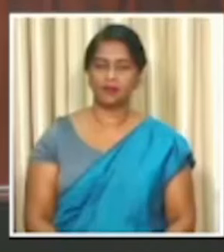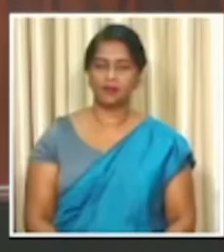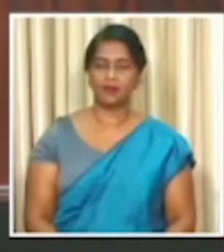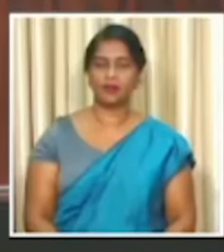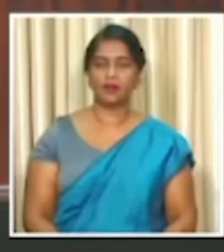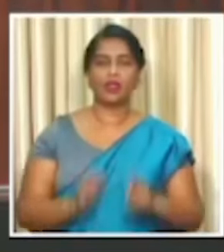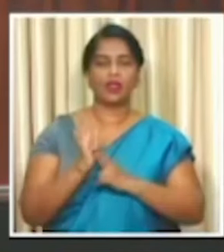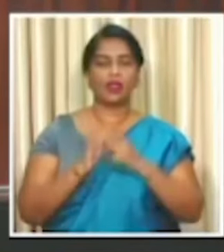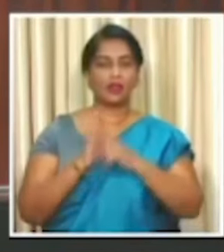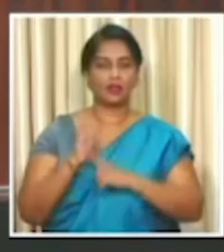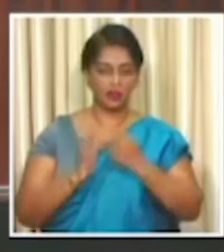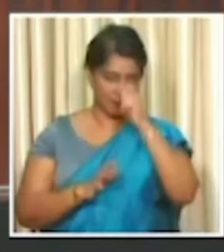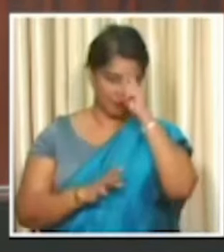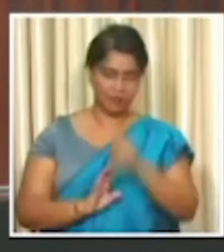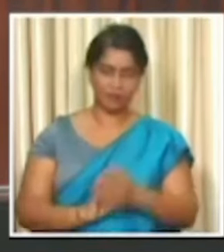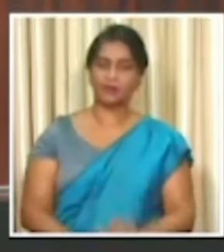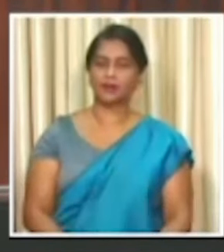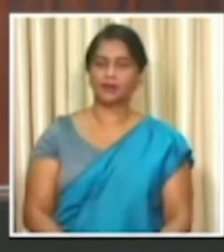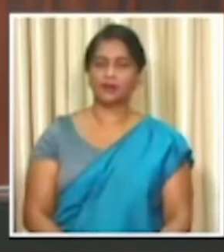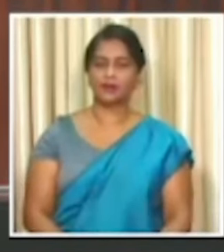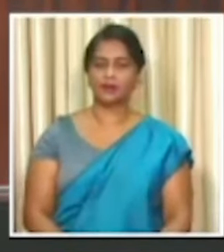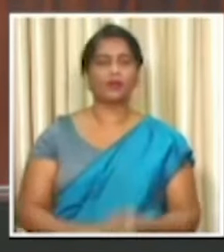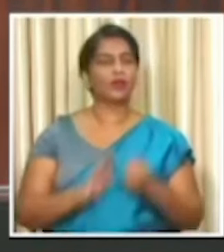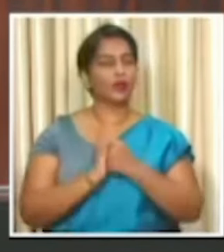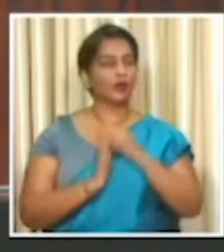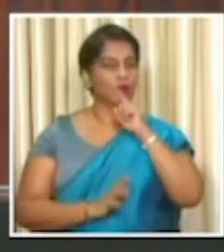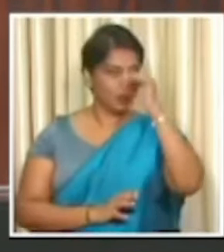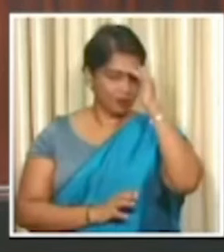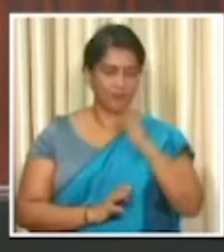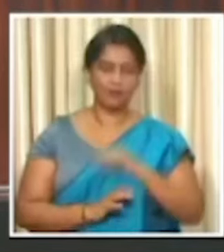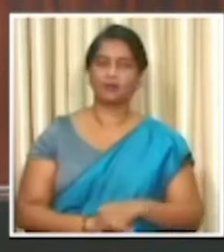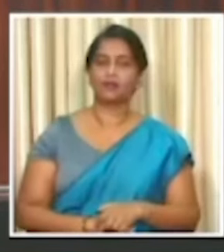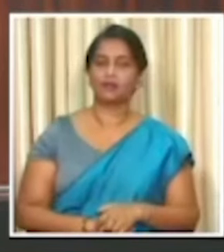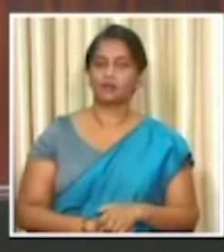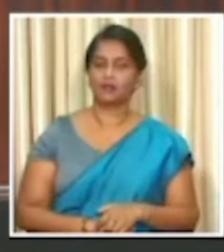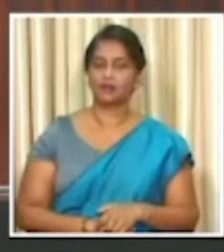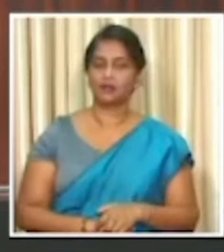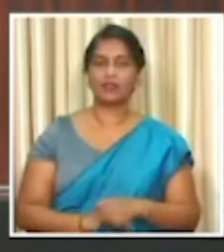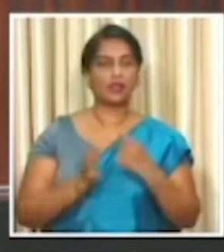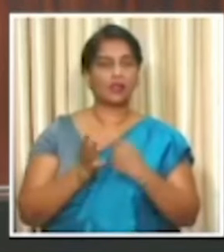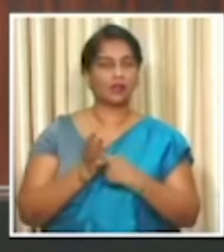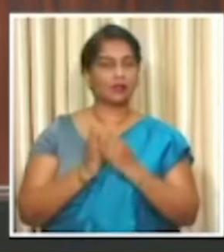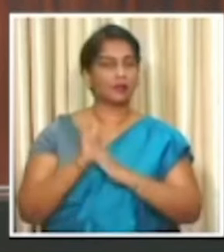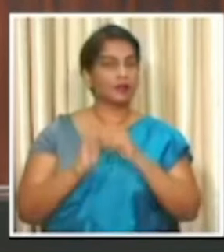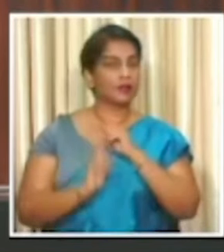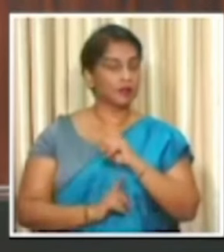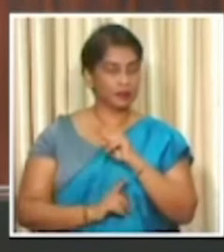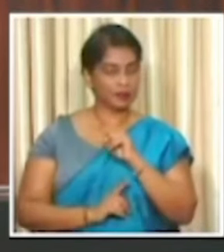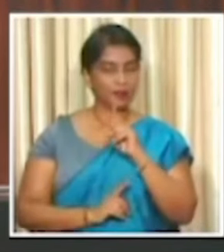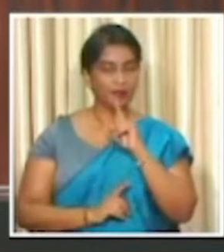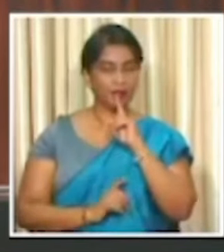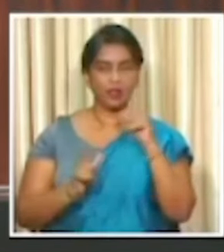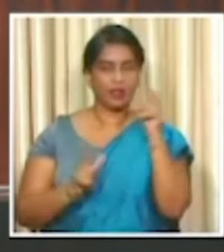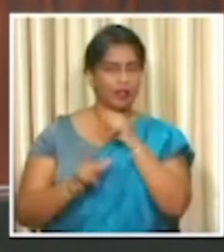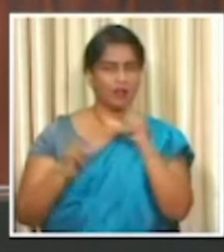ගරු නලින්ද ජයසිංහ මන්ත්‍රීතුමා, ගරු කතානායකතුමනි, ගරු රාසමාණික මන්ත්‍රීතුමා, බාර්